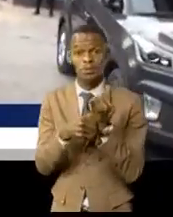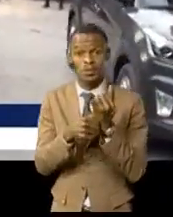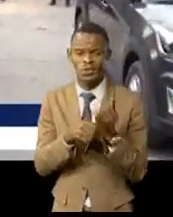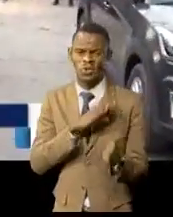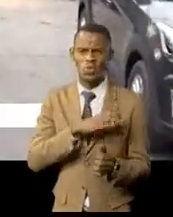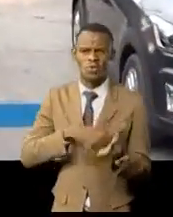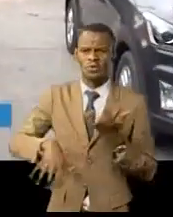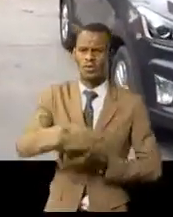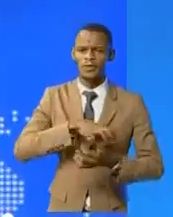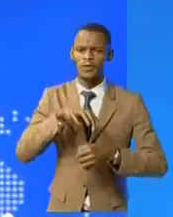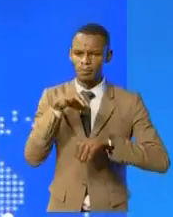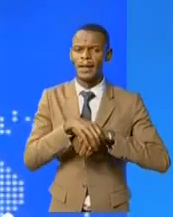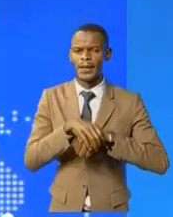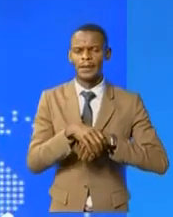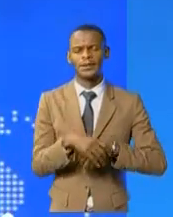et troublent l'ordre public.